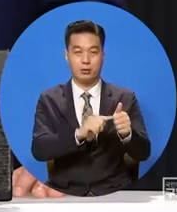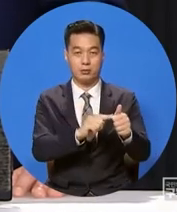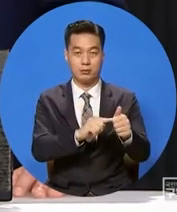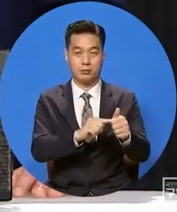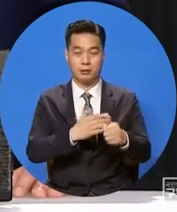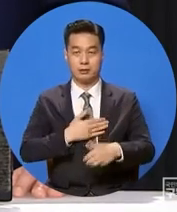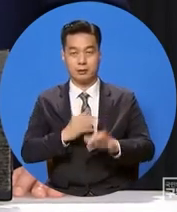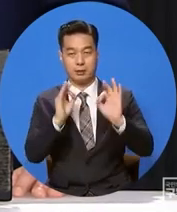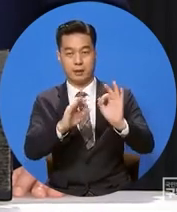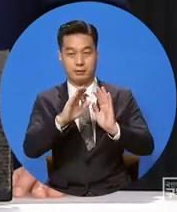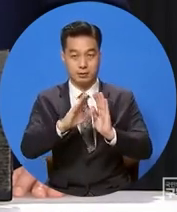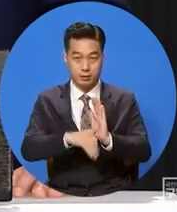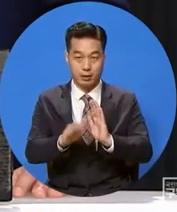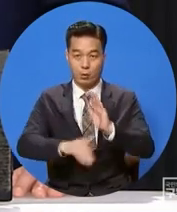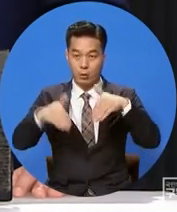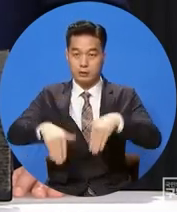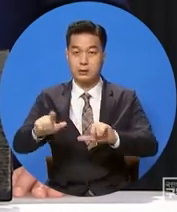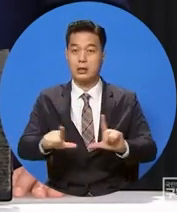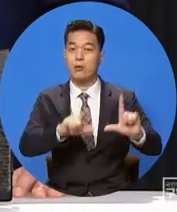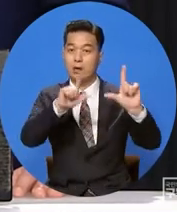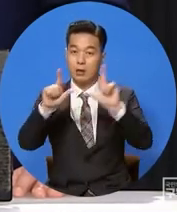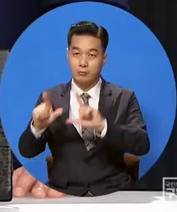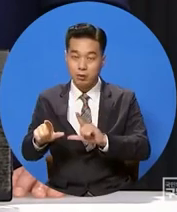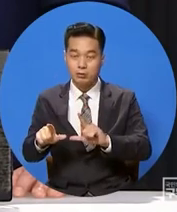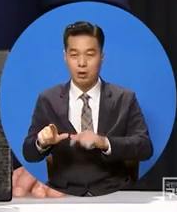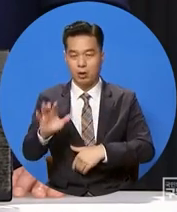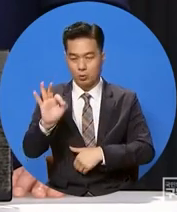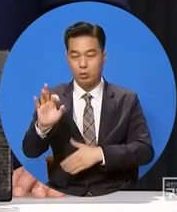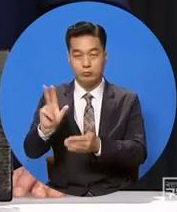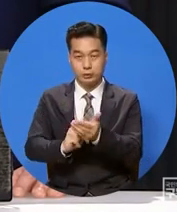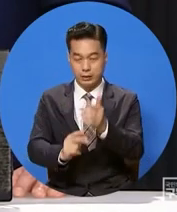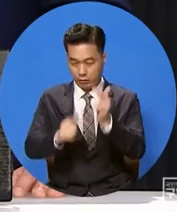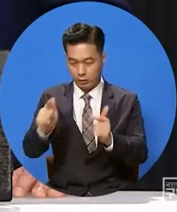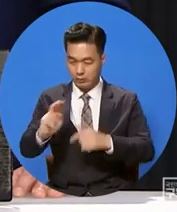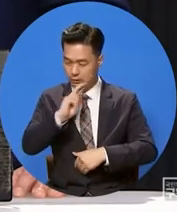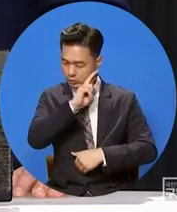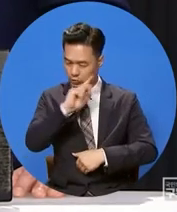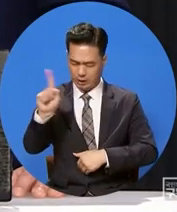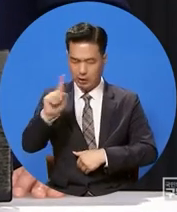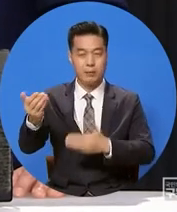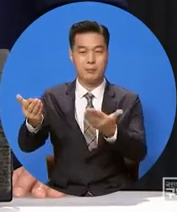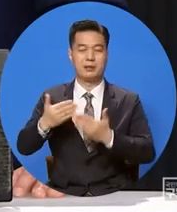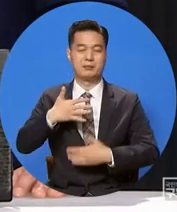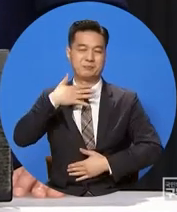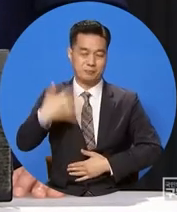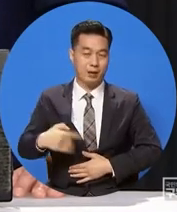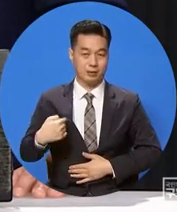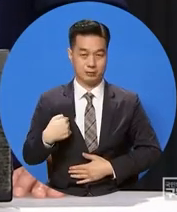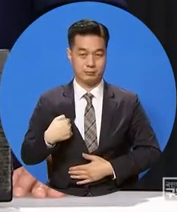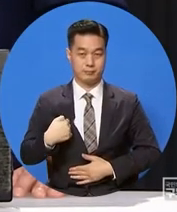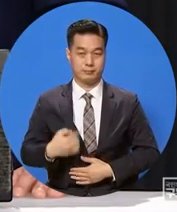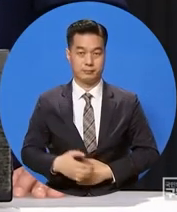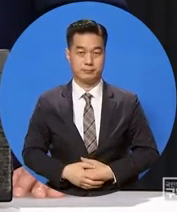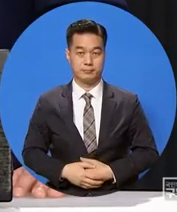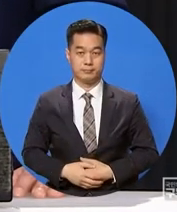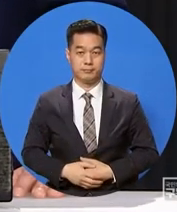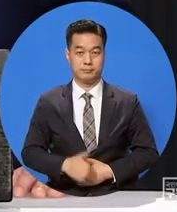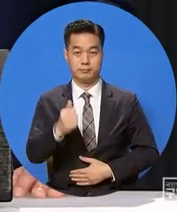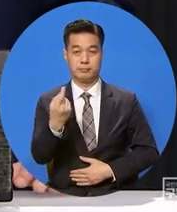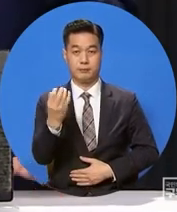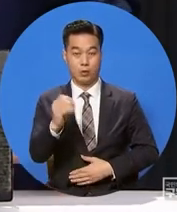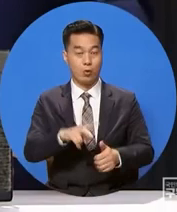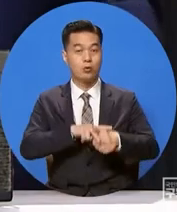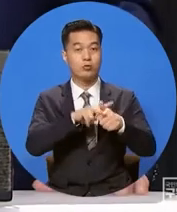그리고 저는 공직생활하면서 무슨 금품 문제나 이런 거에 대한 의혹 한번 저는 받아본 적이 없는 사람인데요. 혹시 홍준표